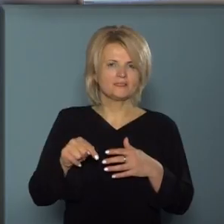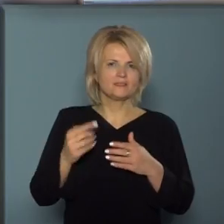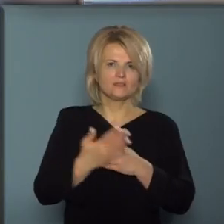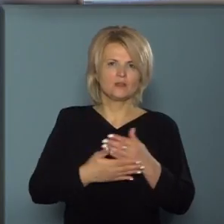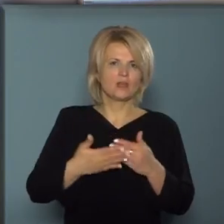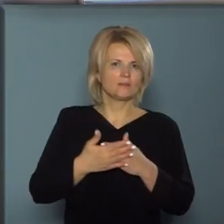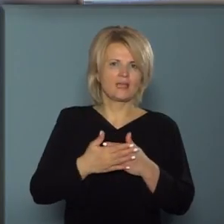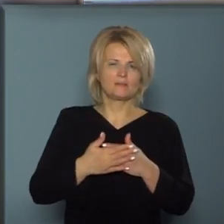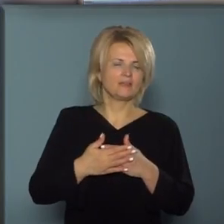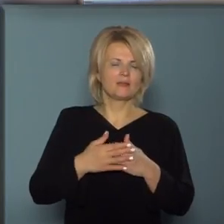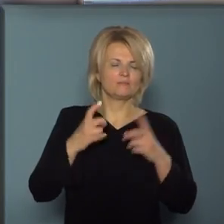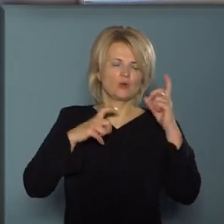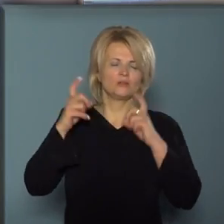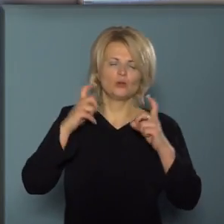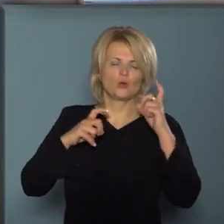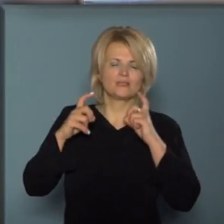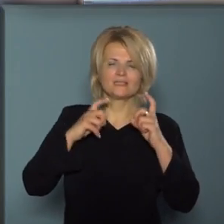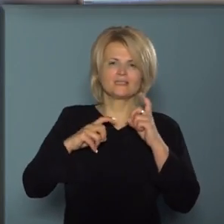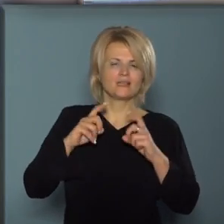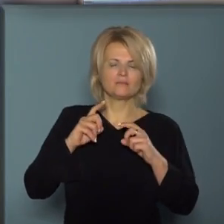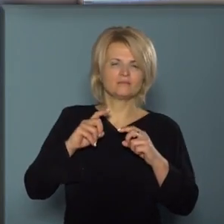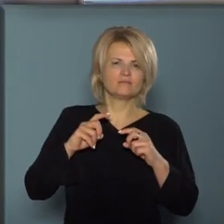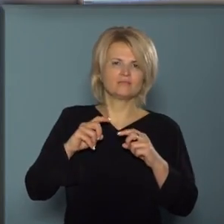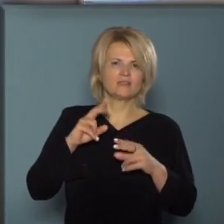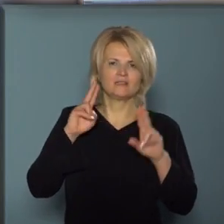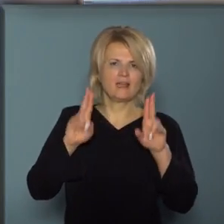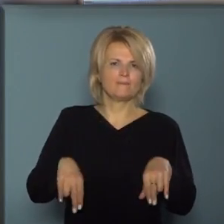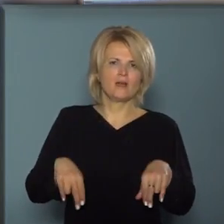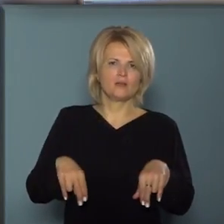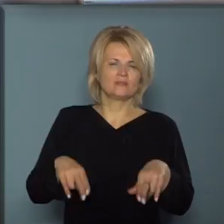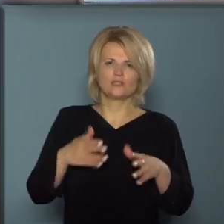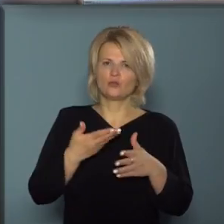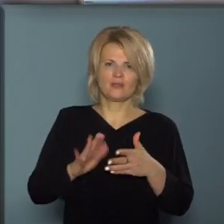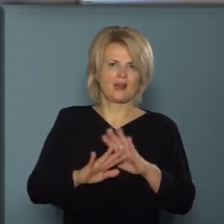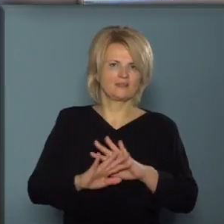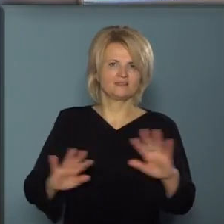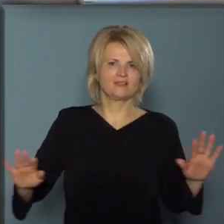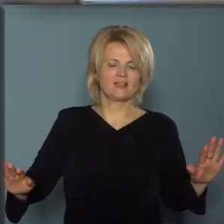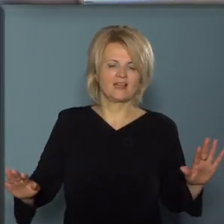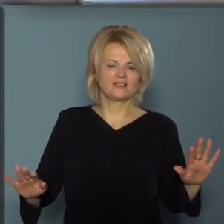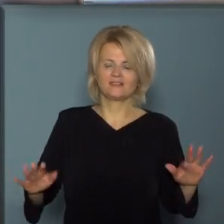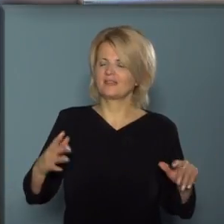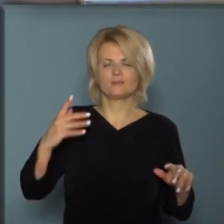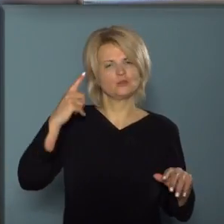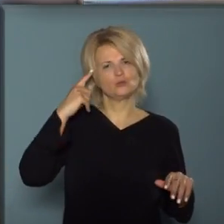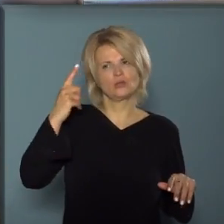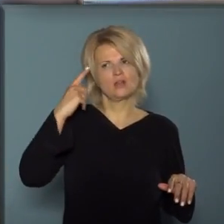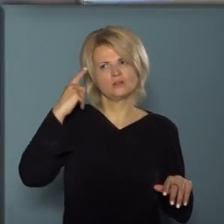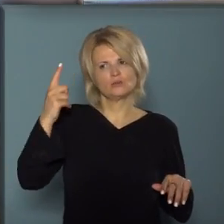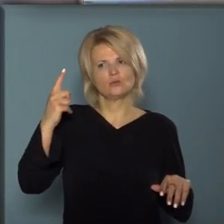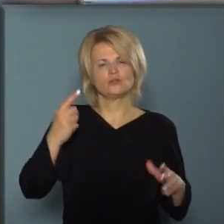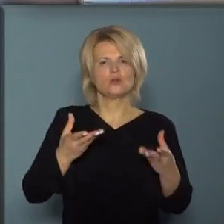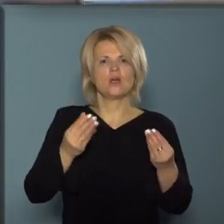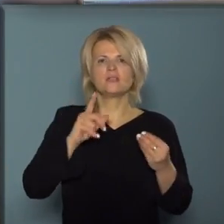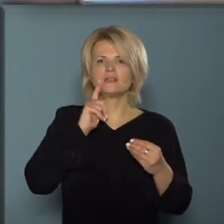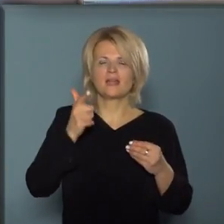ennek a fényében még nem tekintettem vissza, de nem valószínű, hogy ez véletlen volt. Nem egy tudatos volt, hogy én